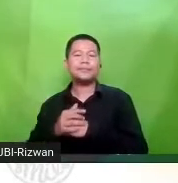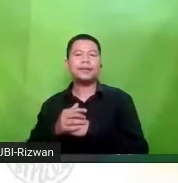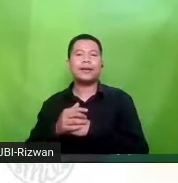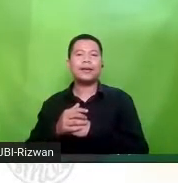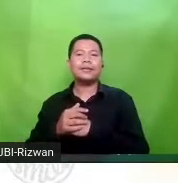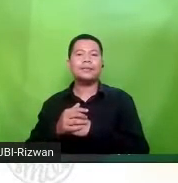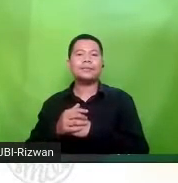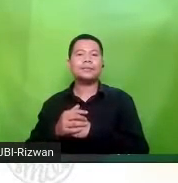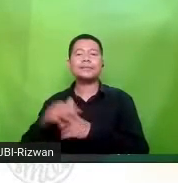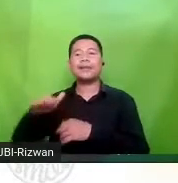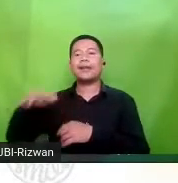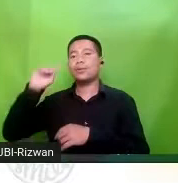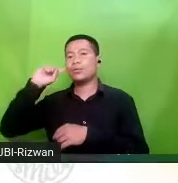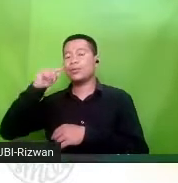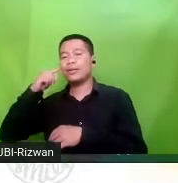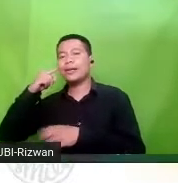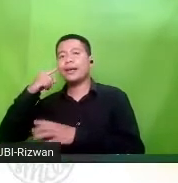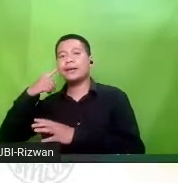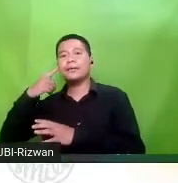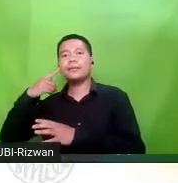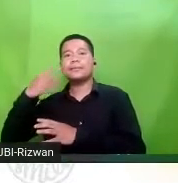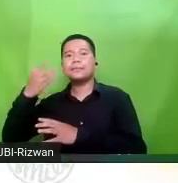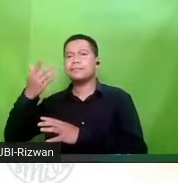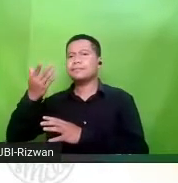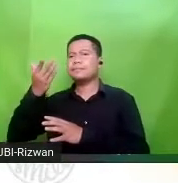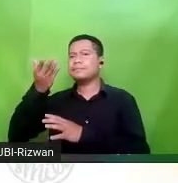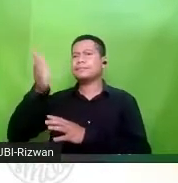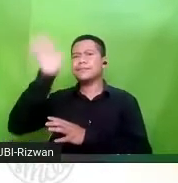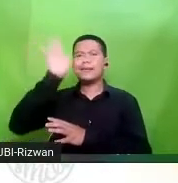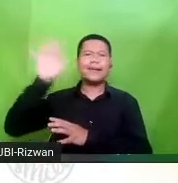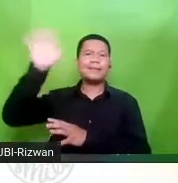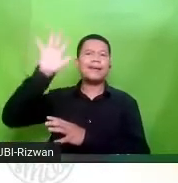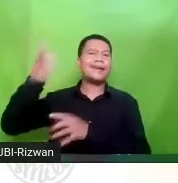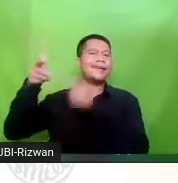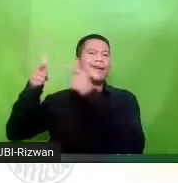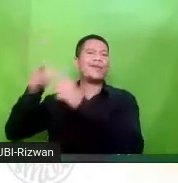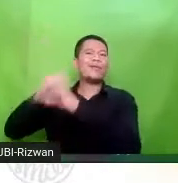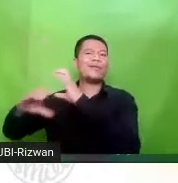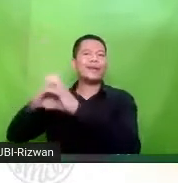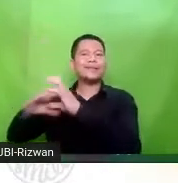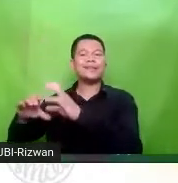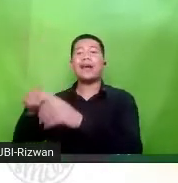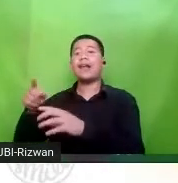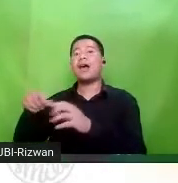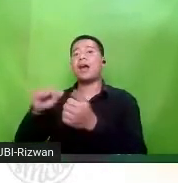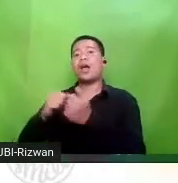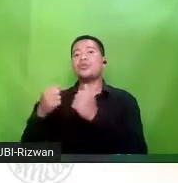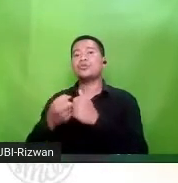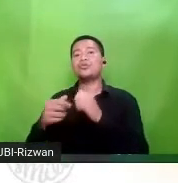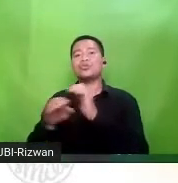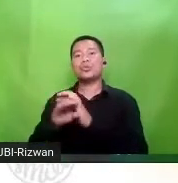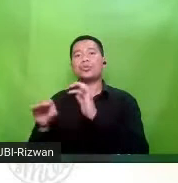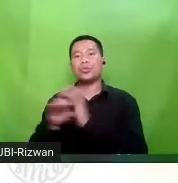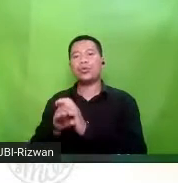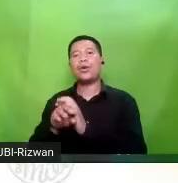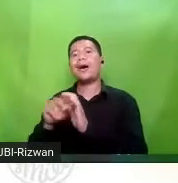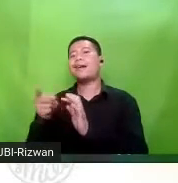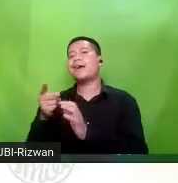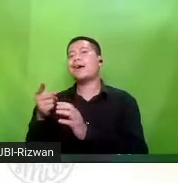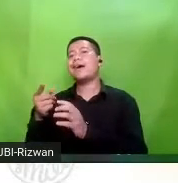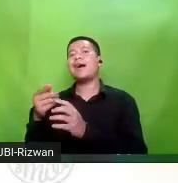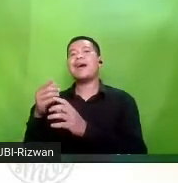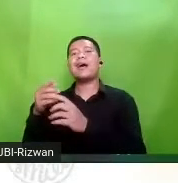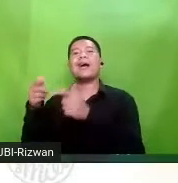juga memberikan gambaran gangguan komunikasi ya. Ada kasus misalnya gangguan bahasa ekspresif sama